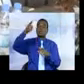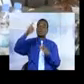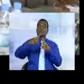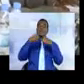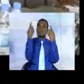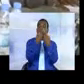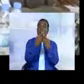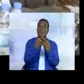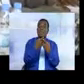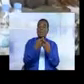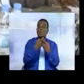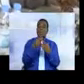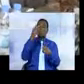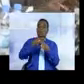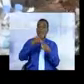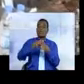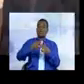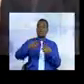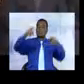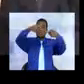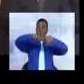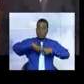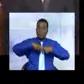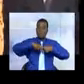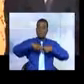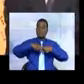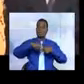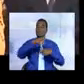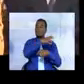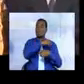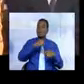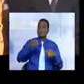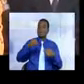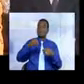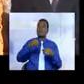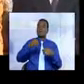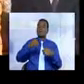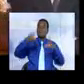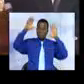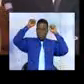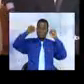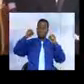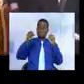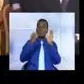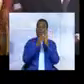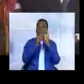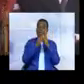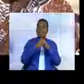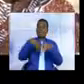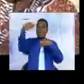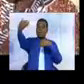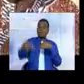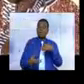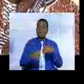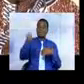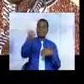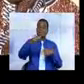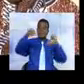Botro. Sans doute, au nom de l'alliance qui lie le royaume de Congo au peuple Fatikan, le président Alassane Ouattara a reçu 10